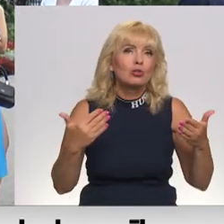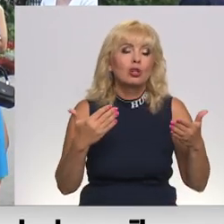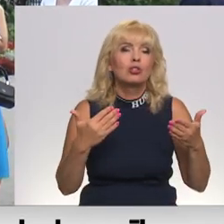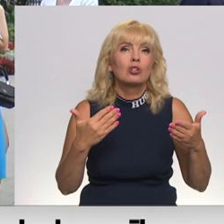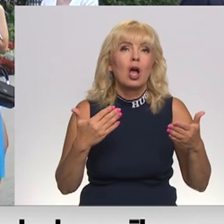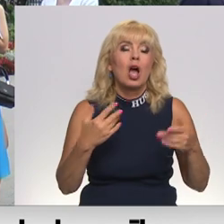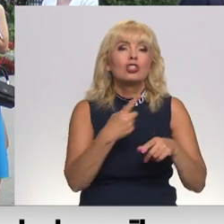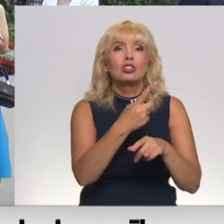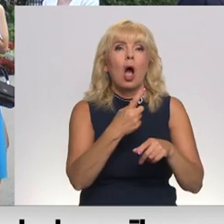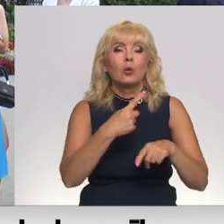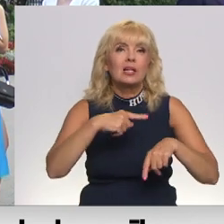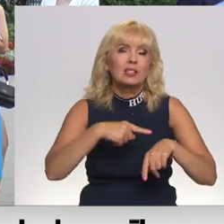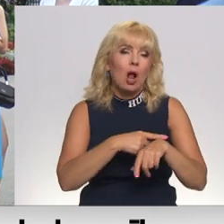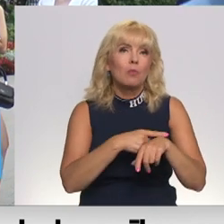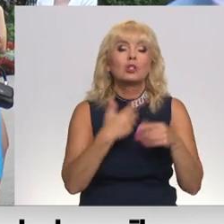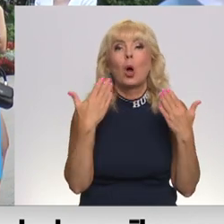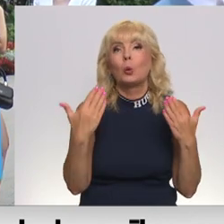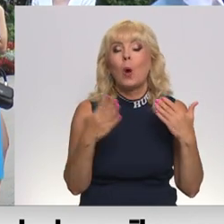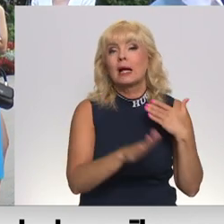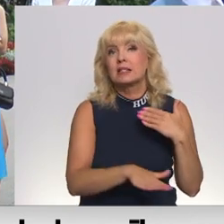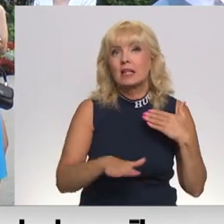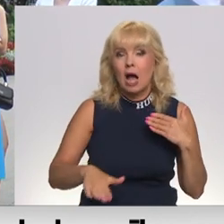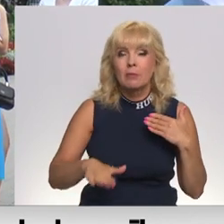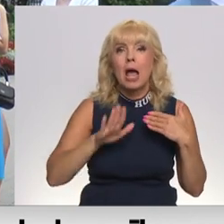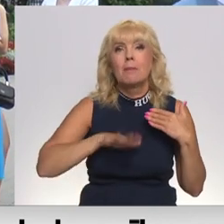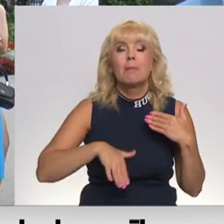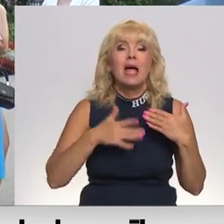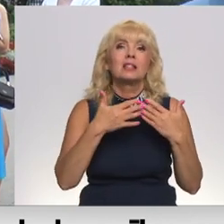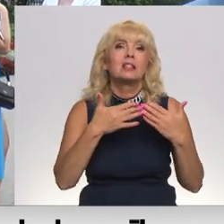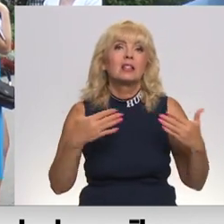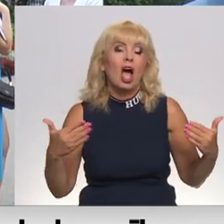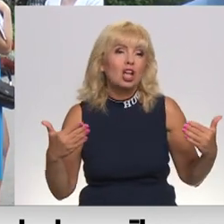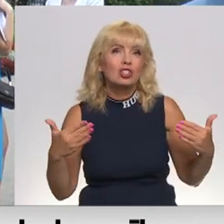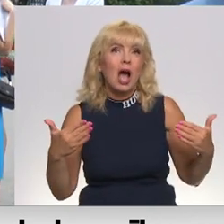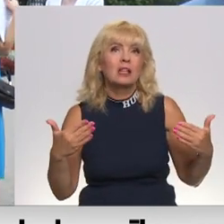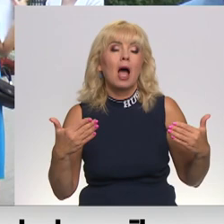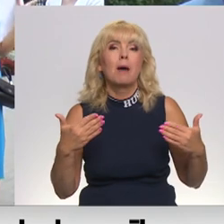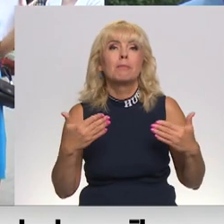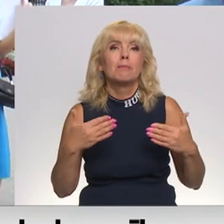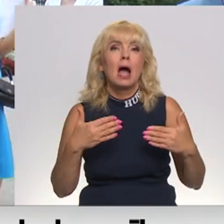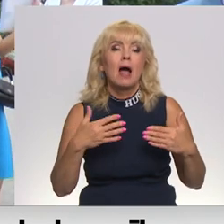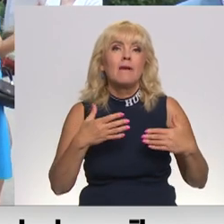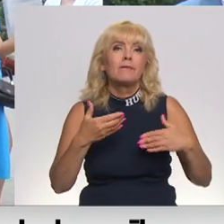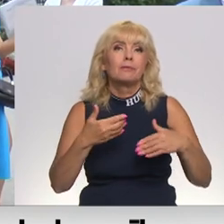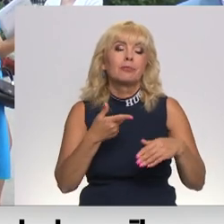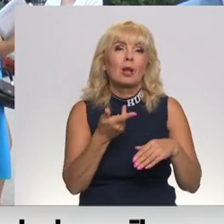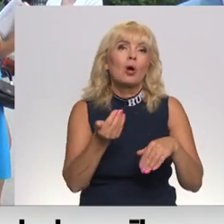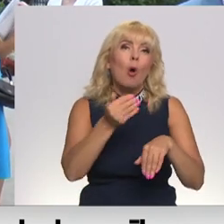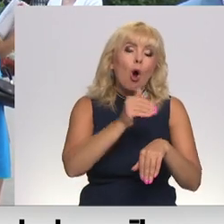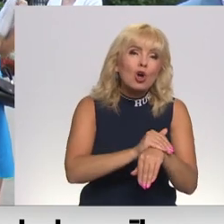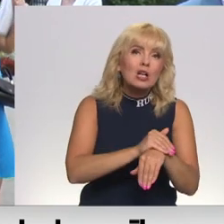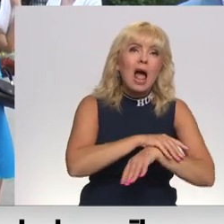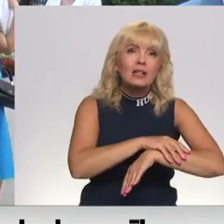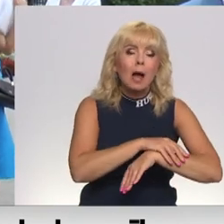šautas traumas rokās kājās pēc dažādām osteosintēzēm, fiksācijām. Te arī ir bijuši pacienti